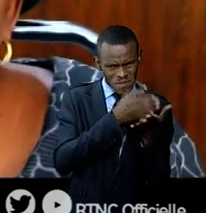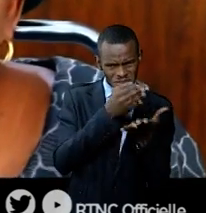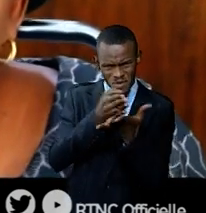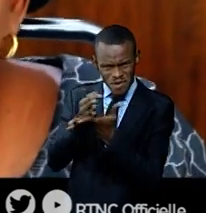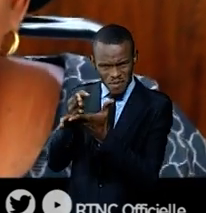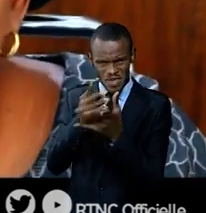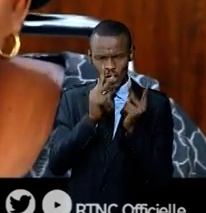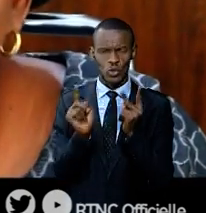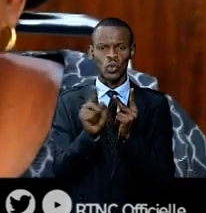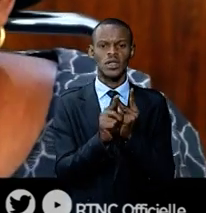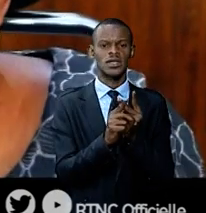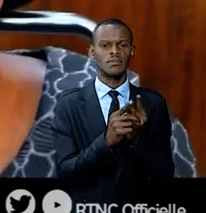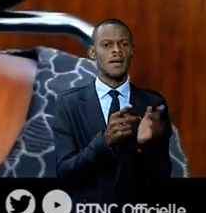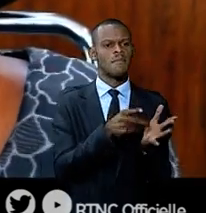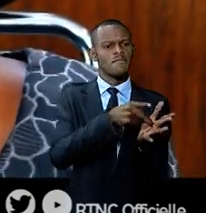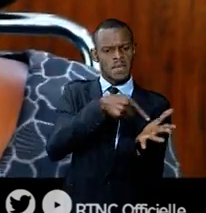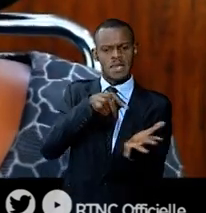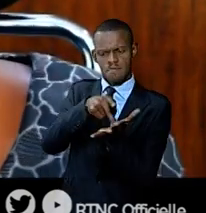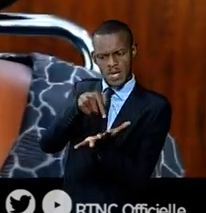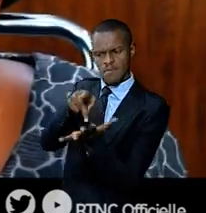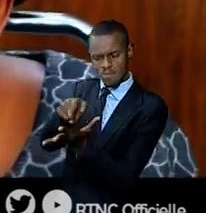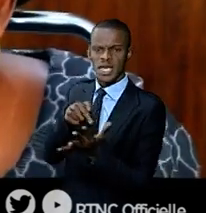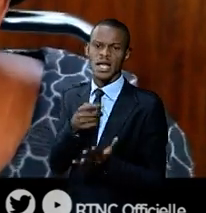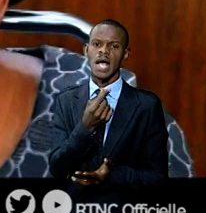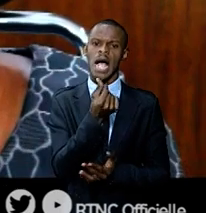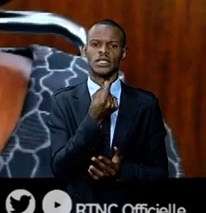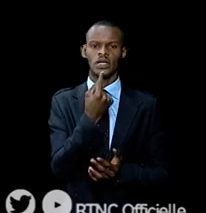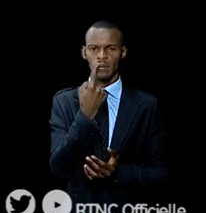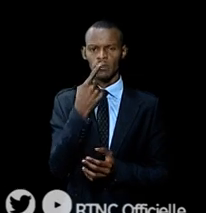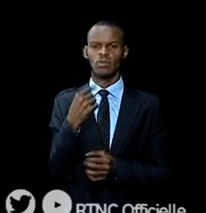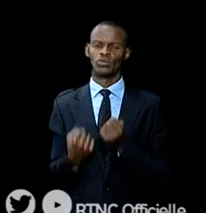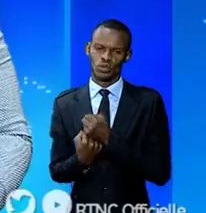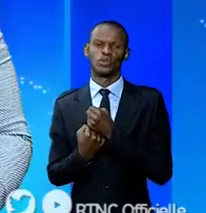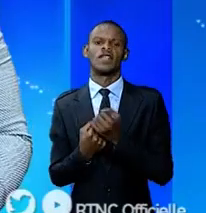les redevances justement qui constituent le fonds de promotion du tourisme.